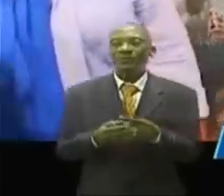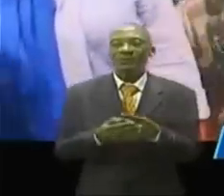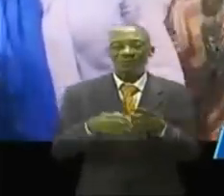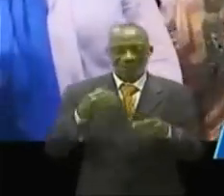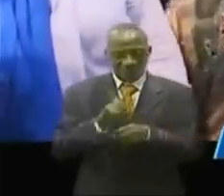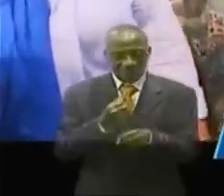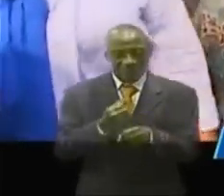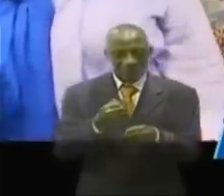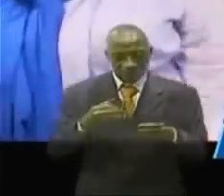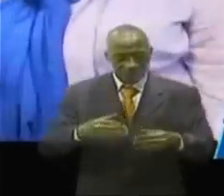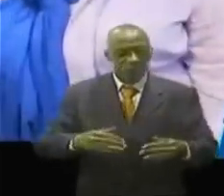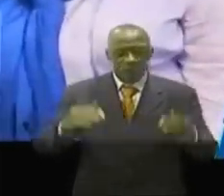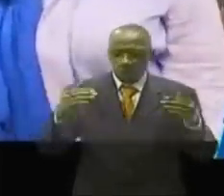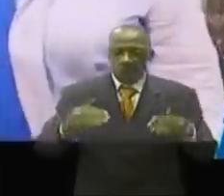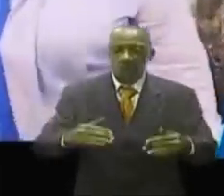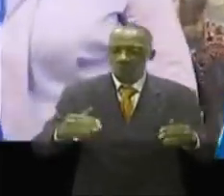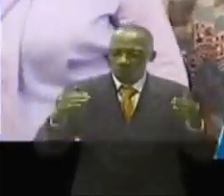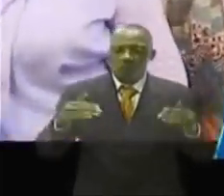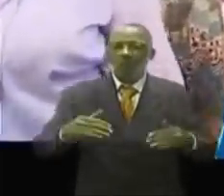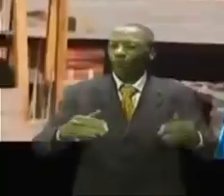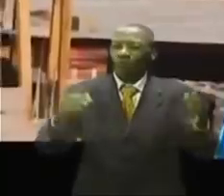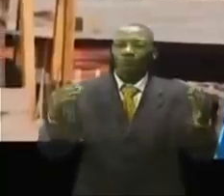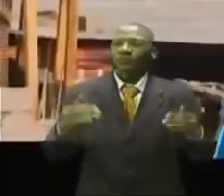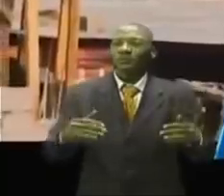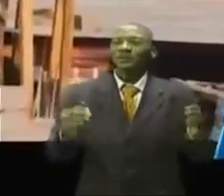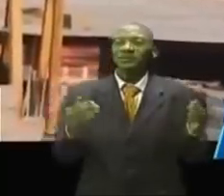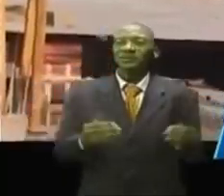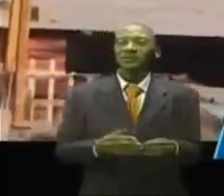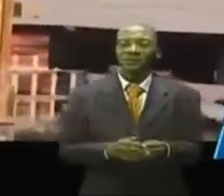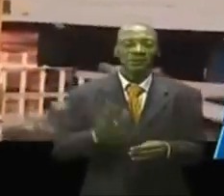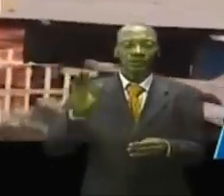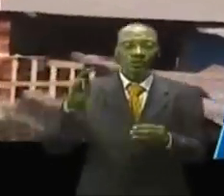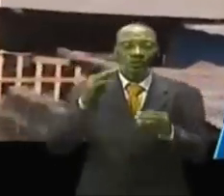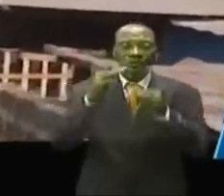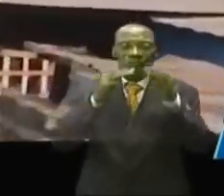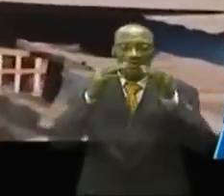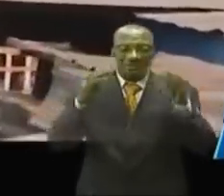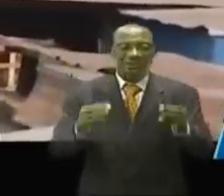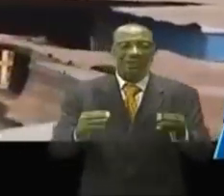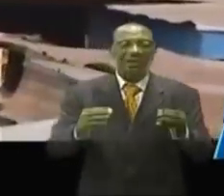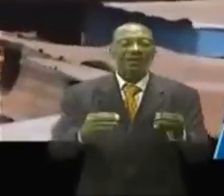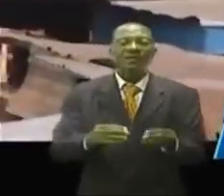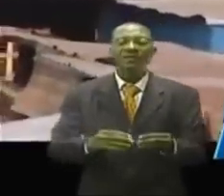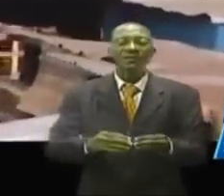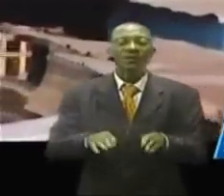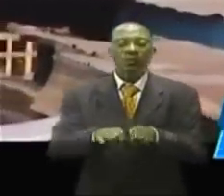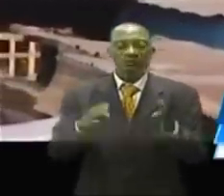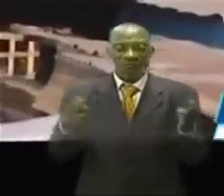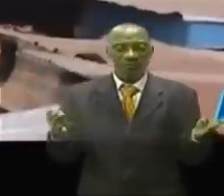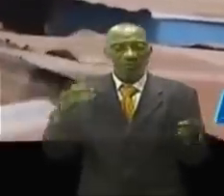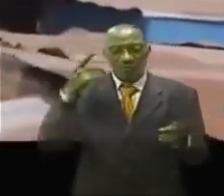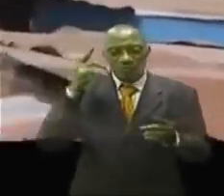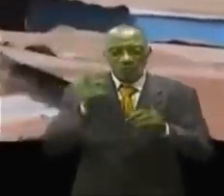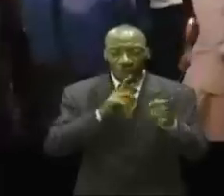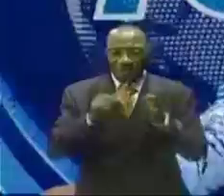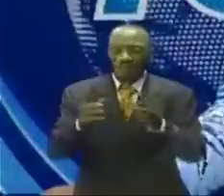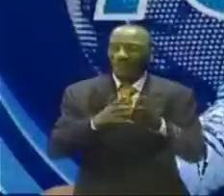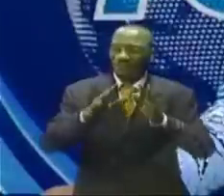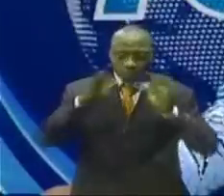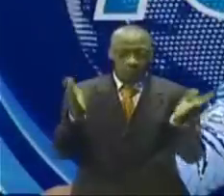S'il y a des inquiétudes, les portes de son ministère sont grandement ouvertes pour recevoir et examiner toute